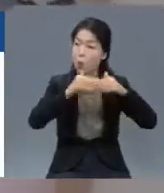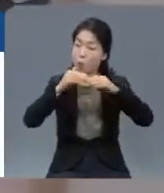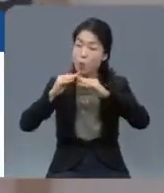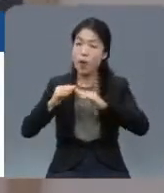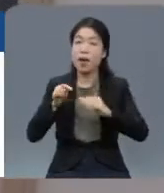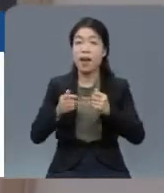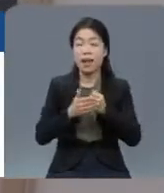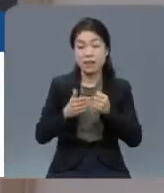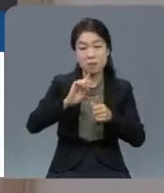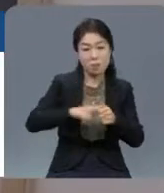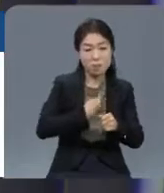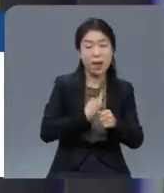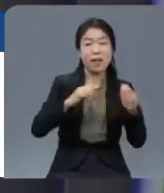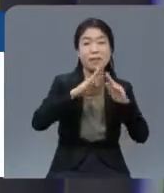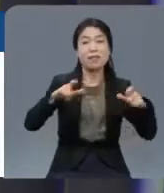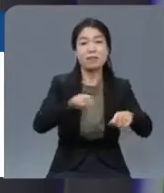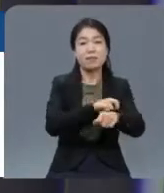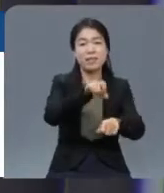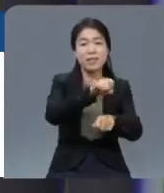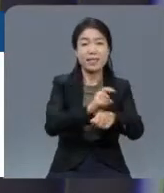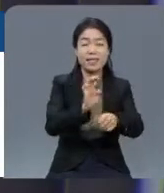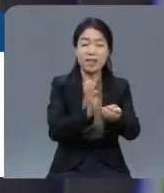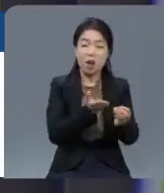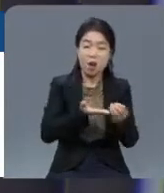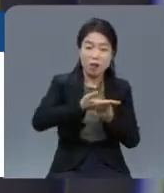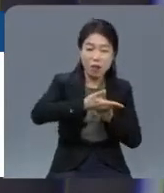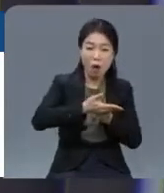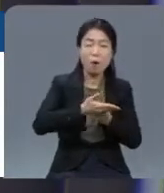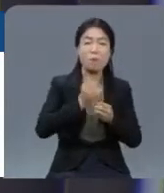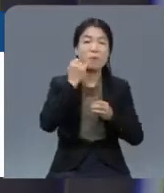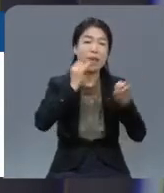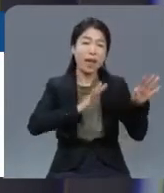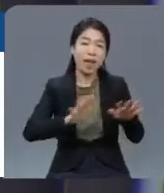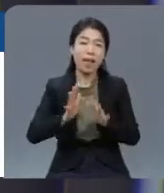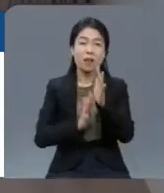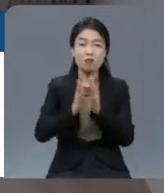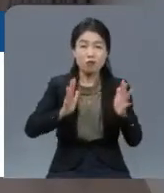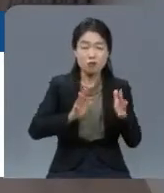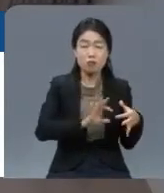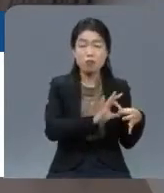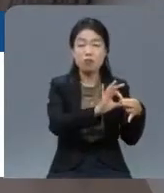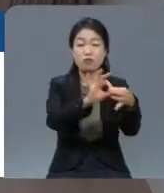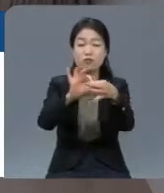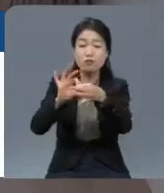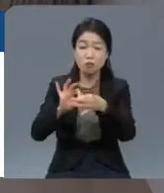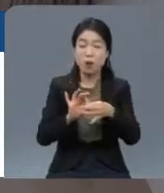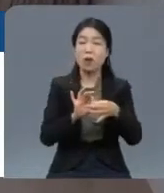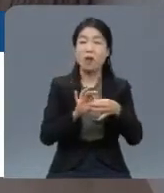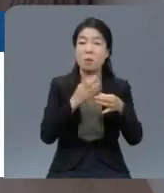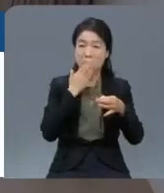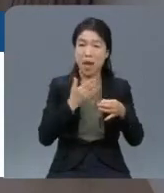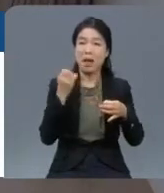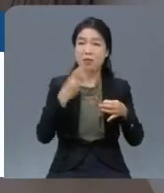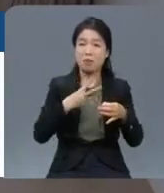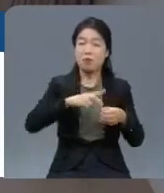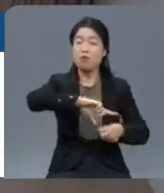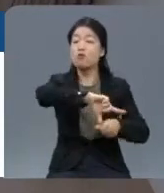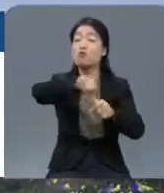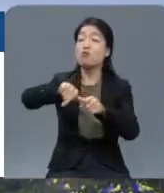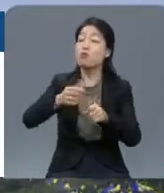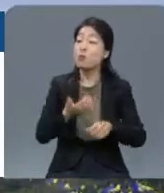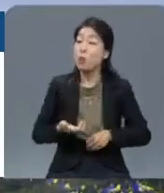인해서 저희 전남의 특성인 섬이나 해양, 숲, 이런 자원들과 연계될 뿐만 아니라 주변